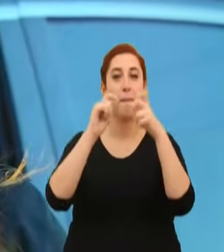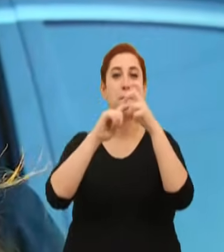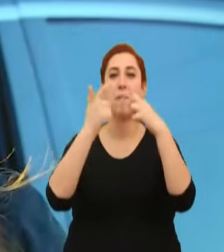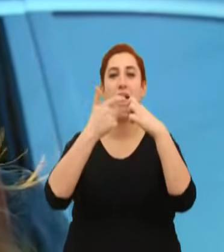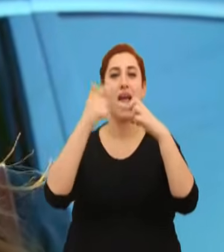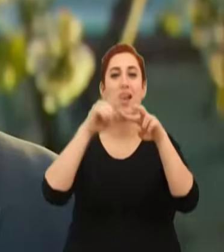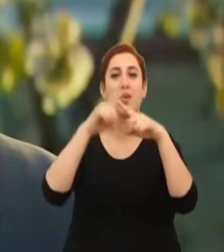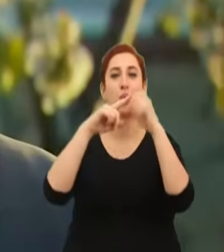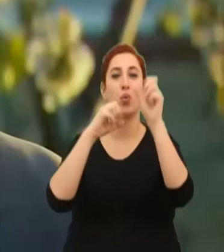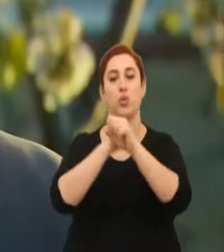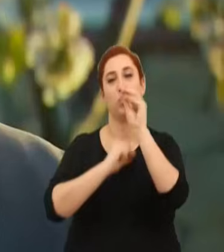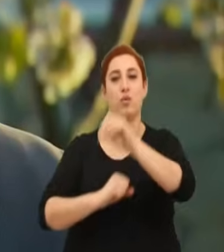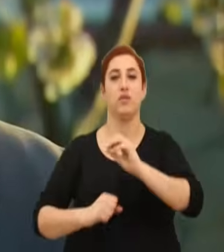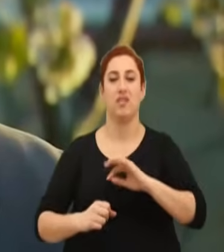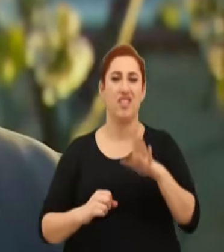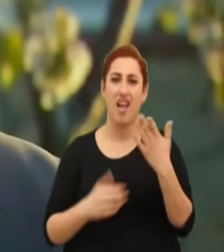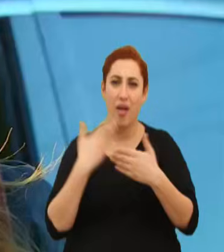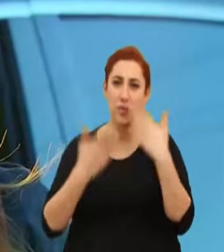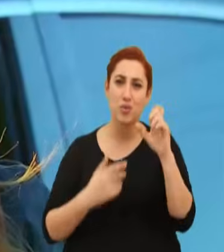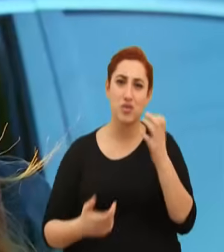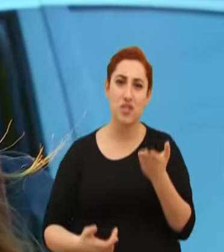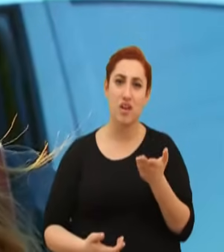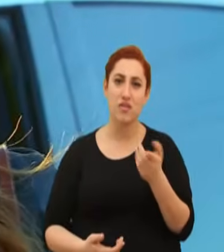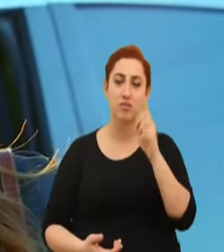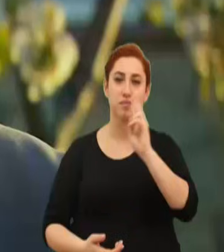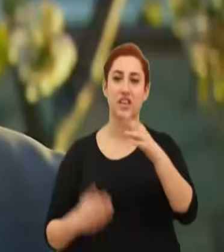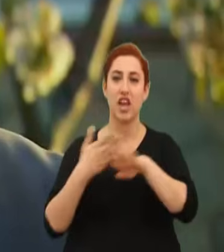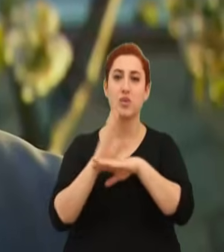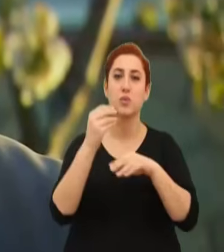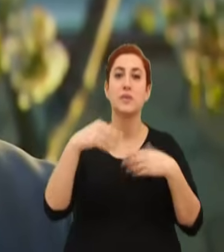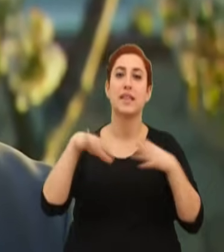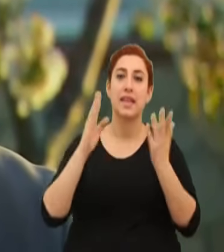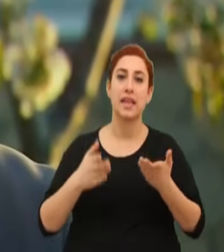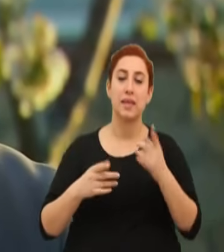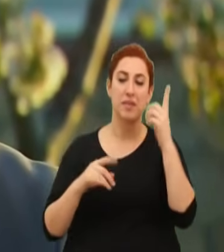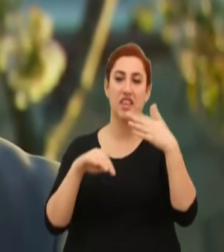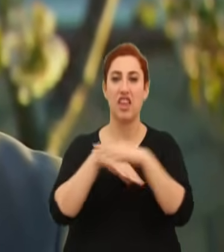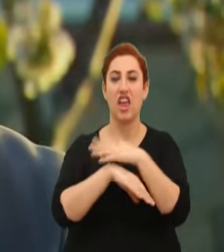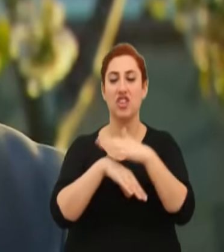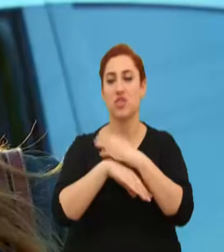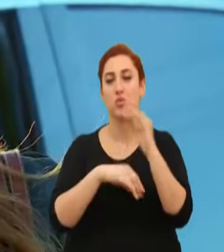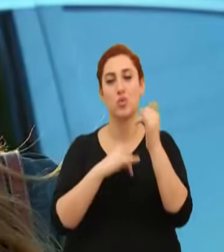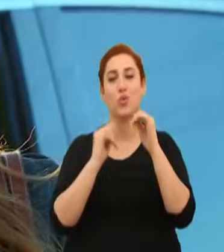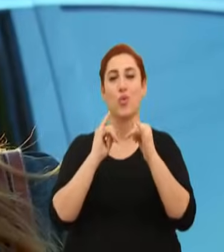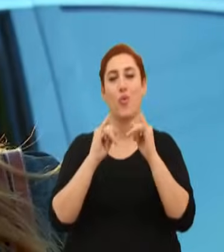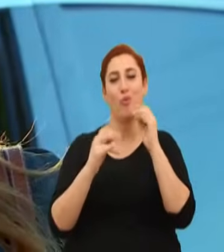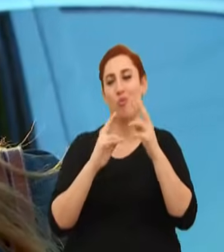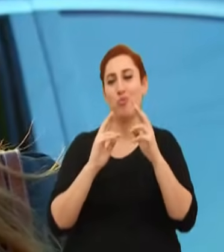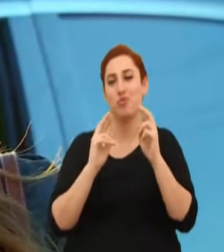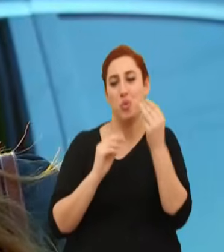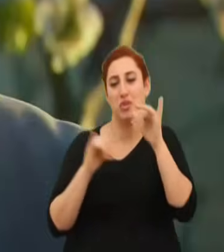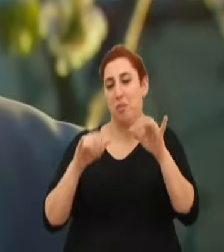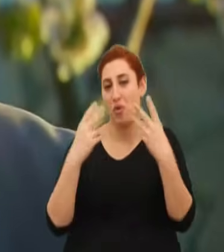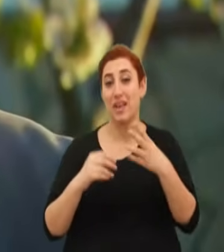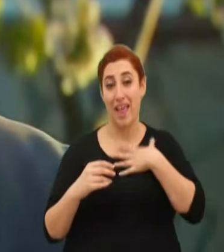olsunlar. Ne anlatıyorsun Cavidan? Bunlar senin gerçek çocukların değil ki ya. Bir geceliğine senin çocuğun olacaklar. Hem kendi